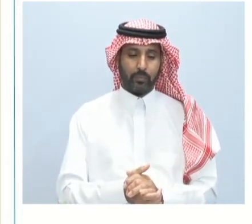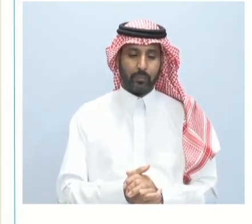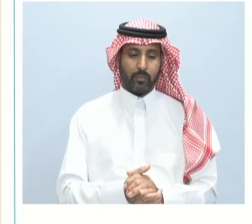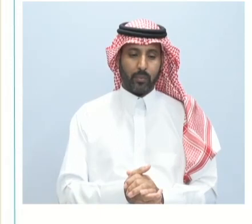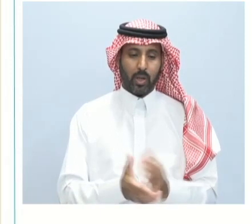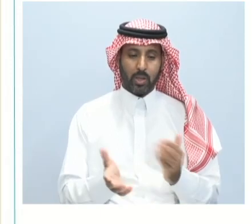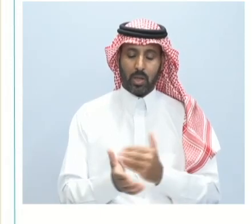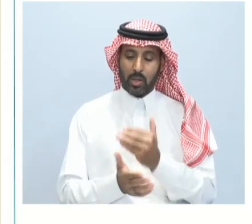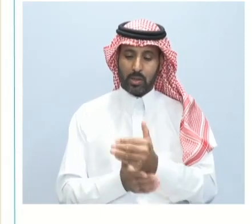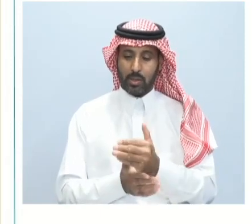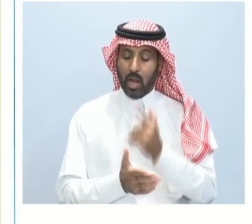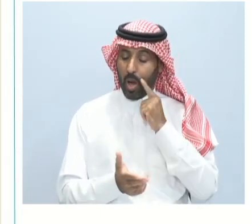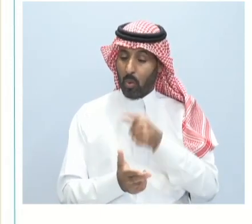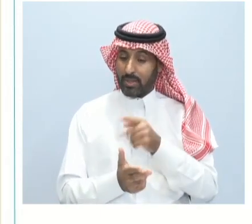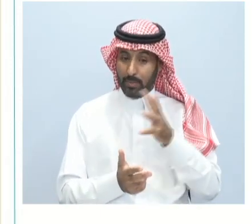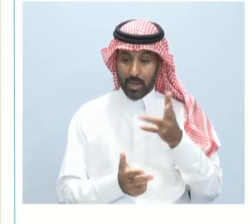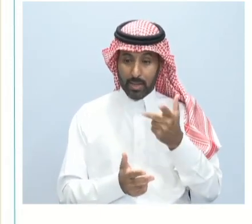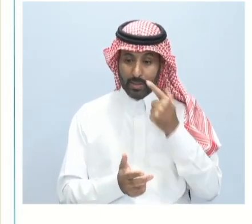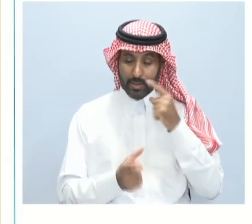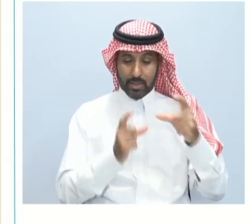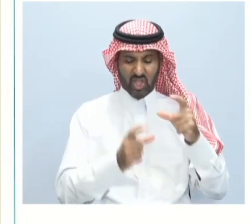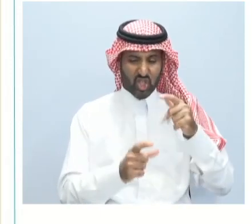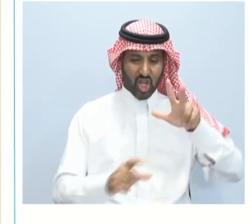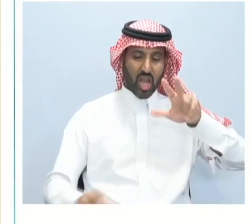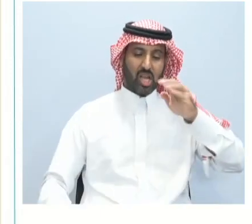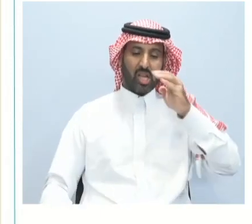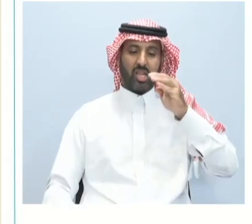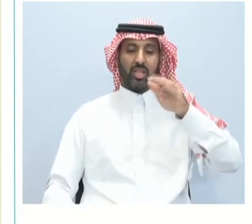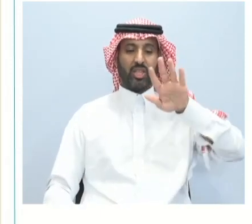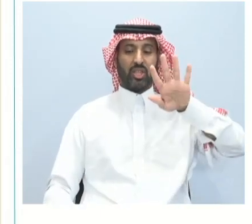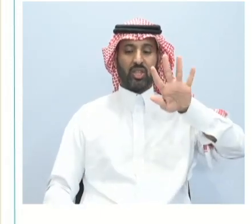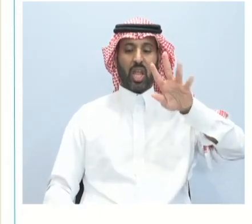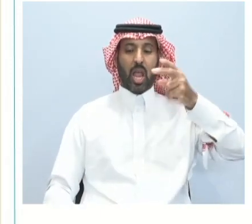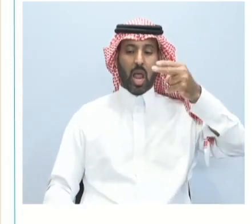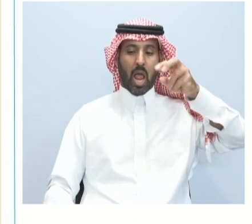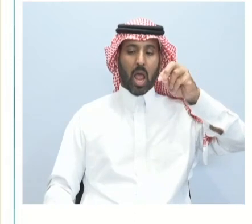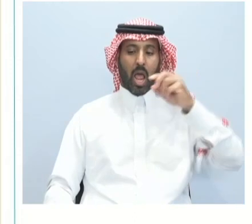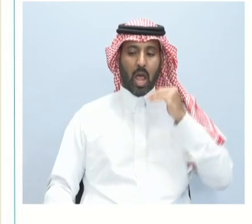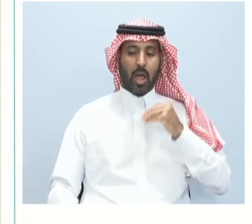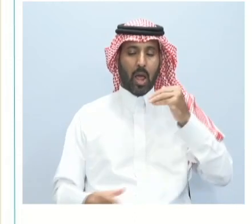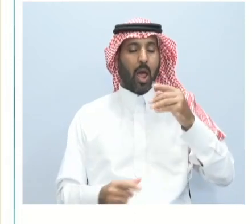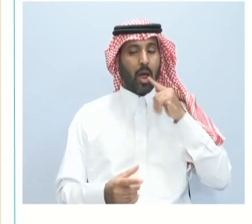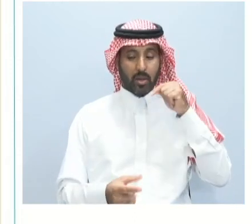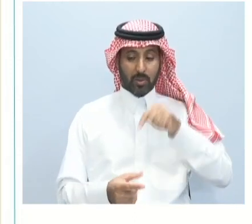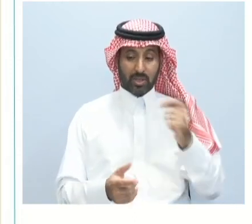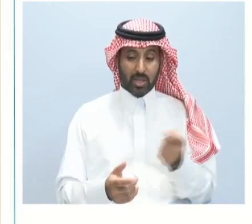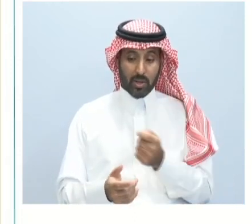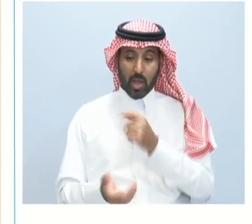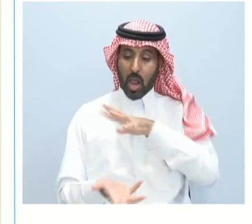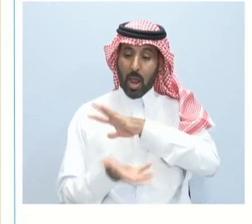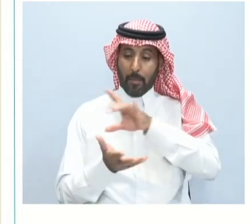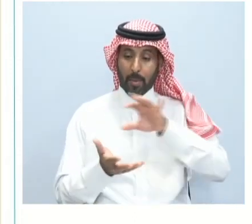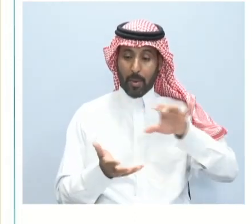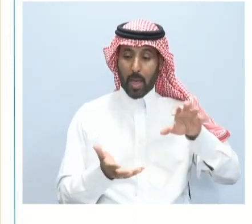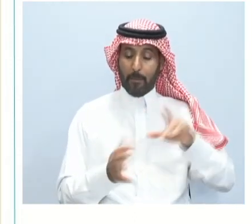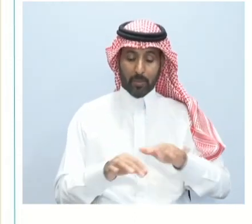سولفر وهي خوارزميه الاستدلاليه الجشعه ووضعنا فيها المشكله الموجوده لدينا قمنا هنا بتعريف